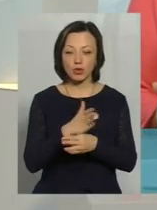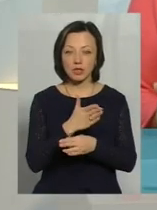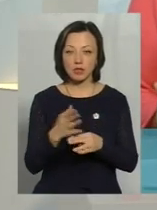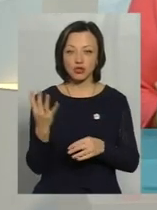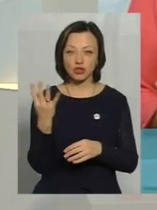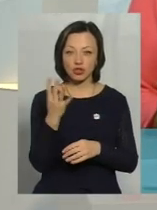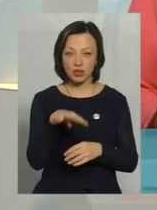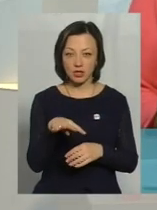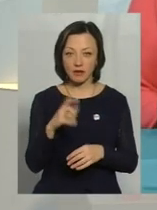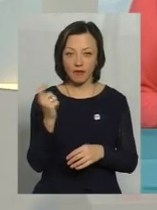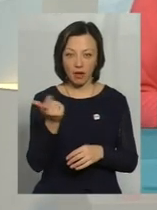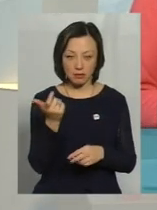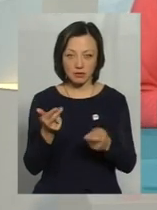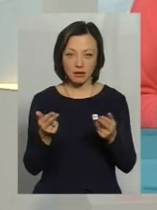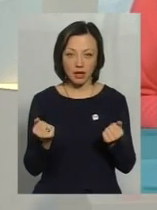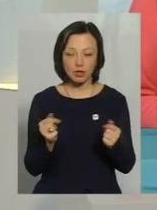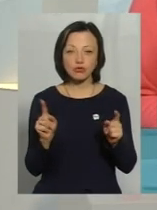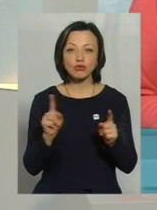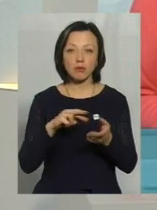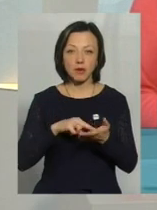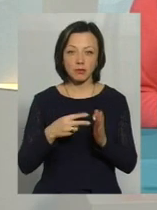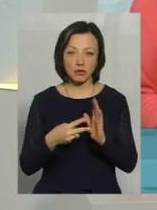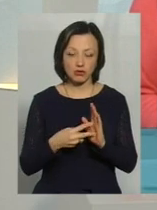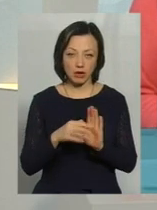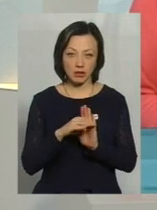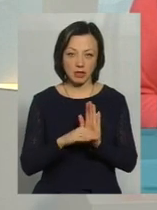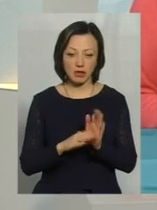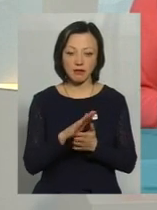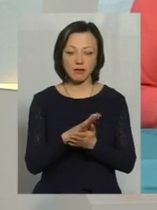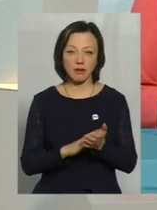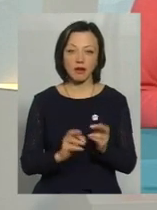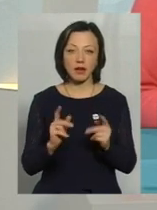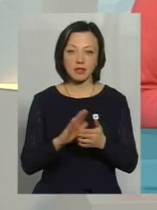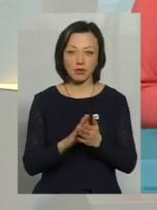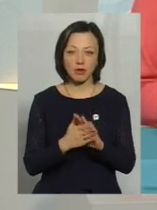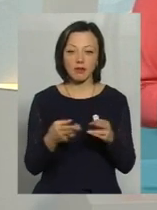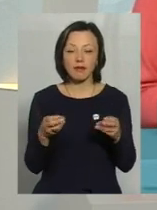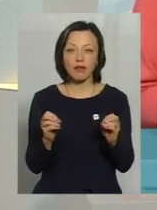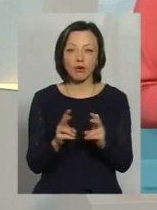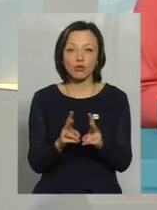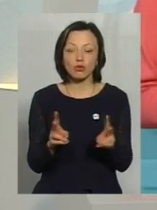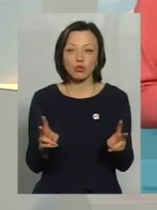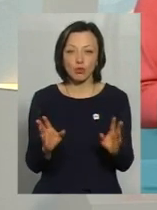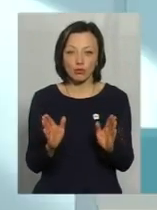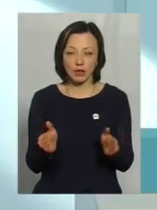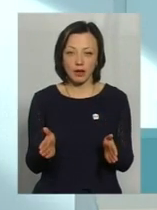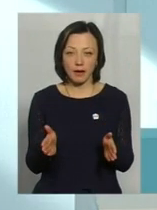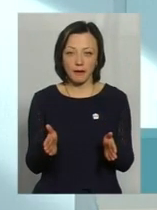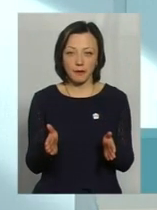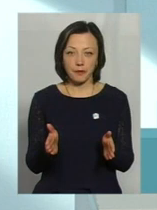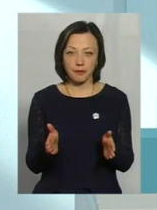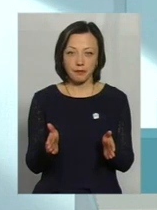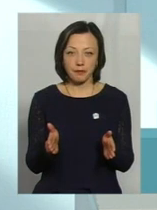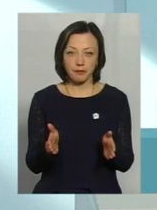на 4 власника, так, що передбачає стратегія, як виходити з цієї ситуації і де ми будемо, хто буде...